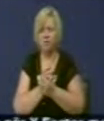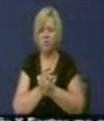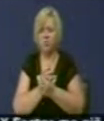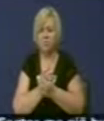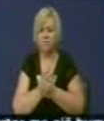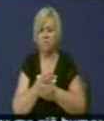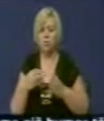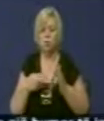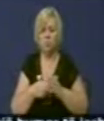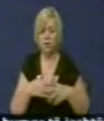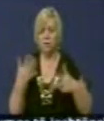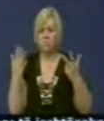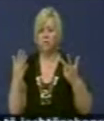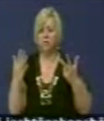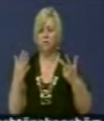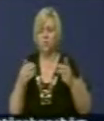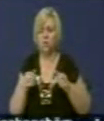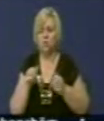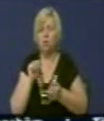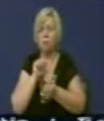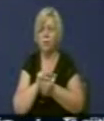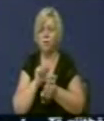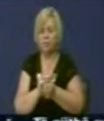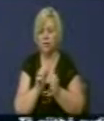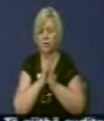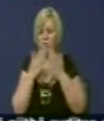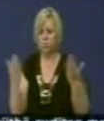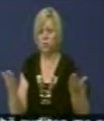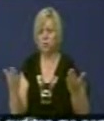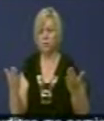që dokumenti i veprimit përbashkët i Këshillit